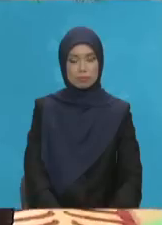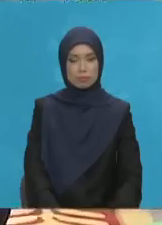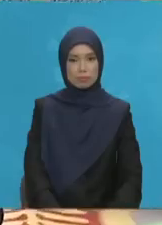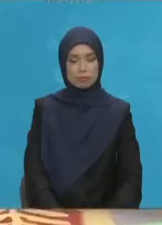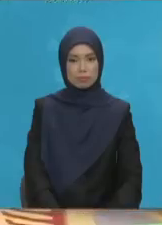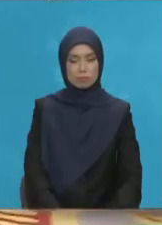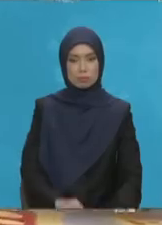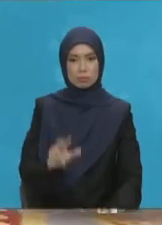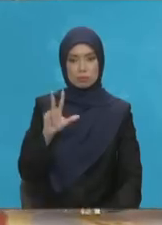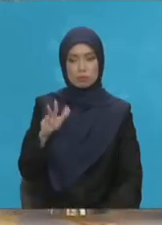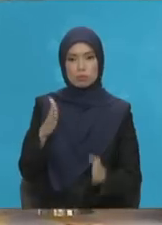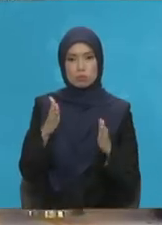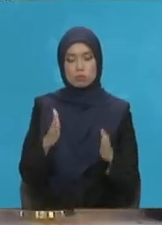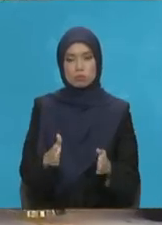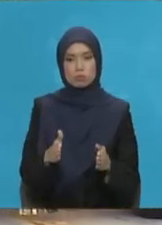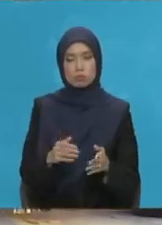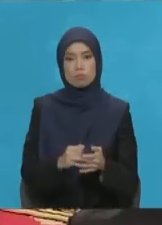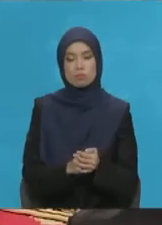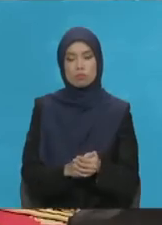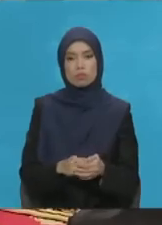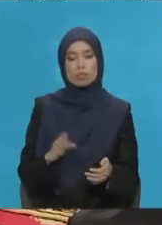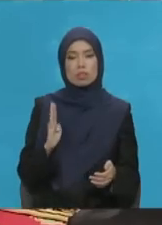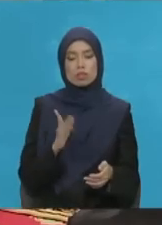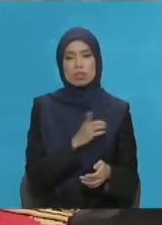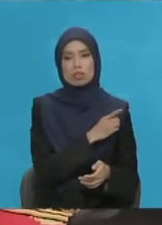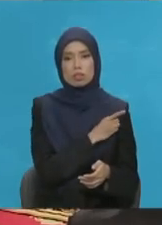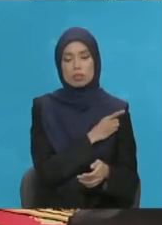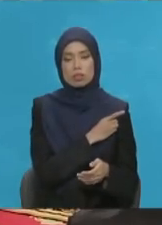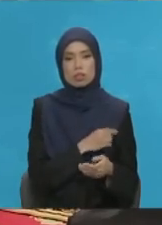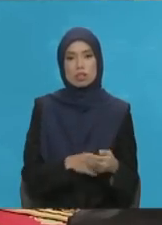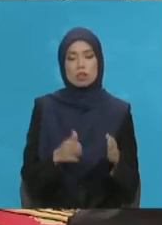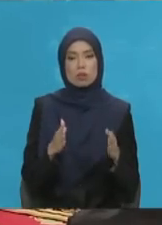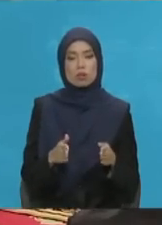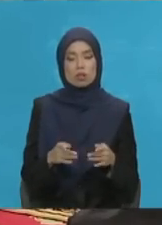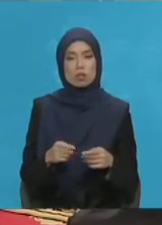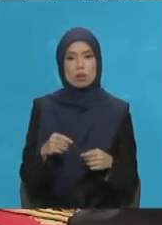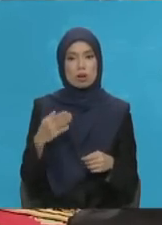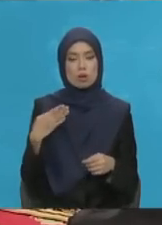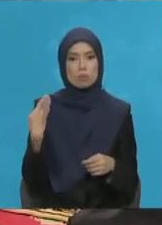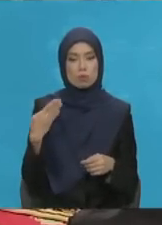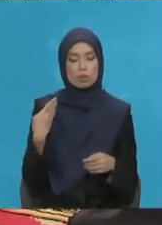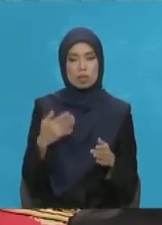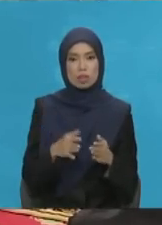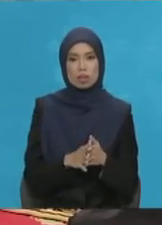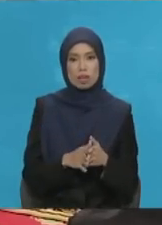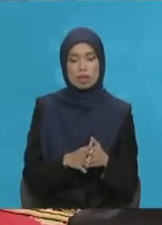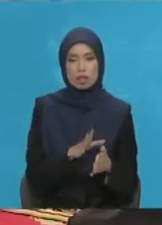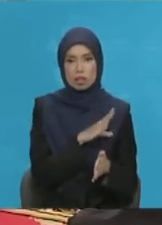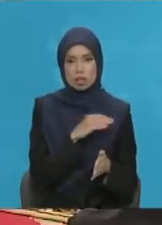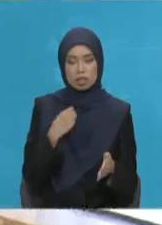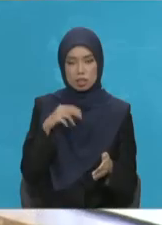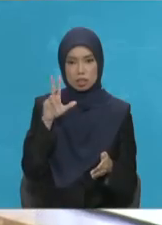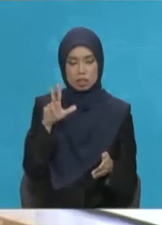tiga orang pengarah dua orang muda-muda Pangeran 4 serta seorang pangeran perempuan berbaju Gadung